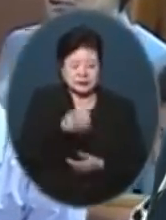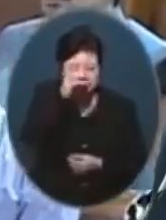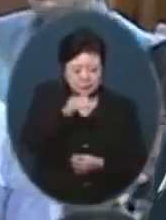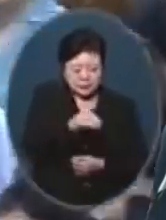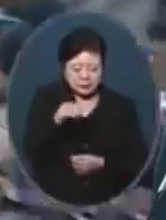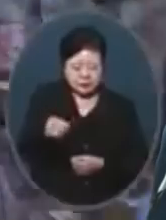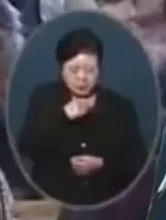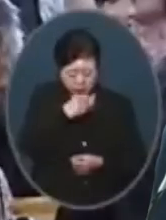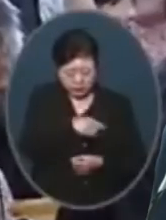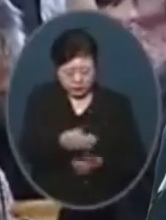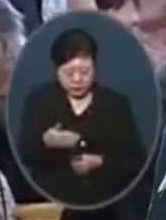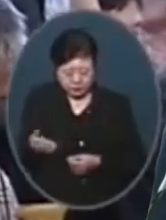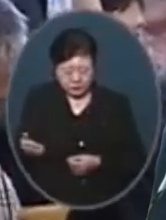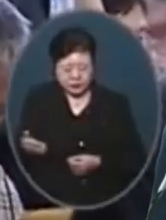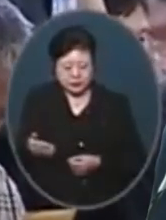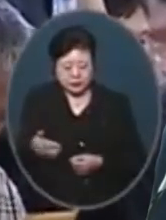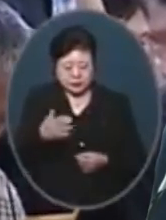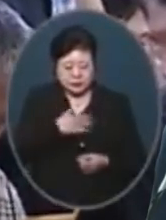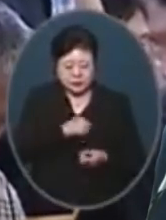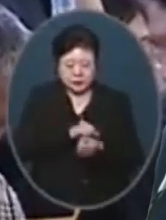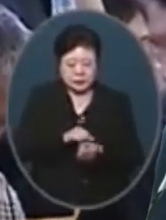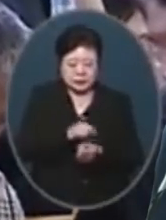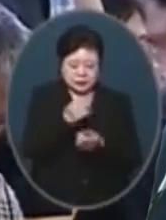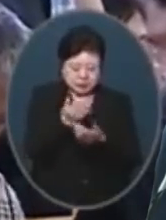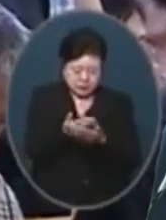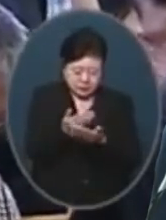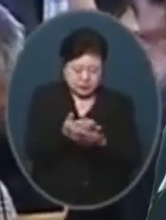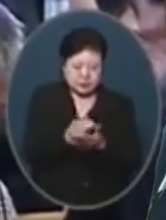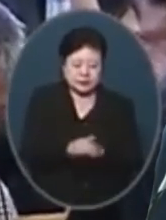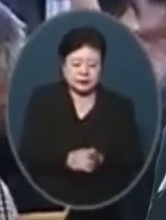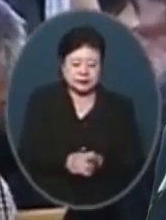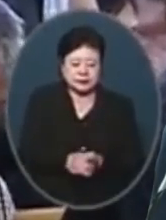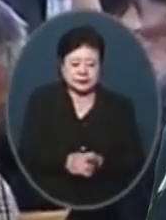십자가의 보혈로 저를 씻어주시옵소서.